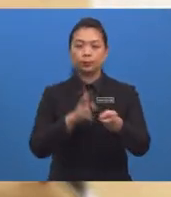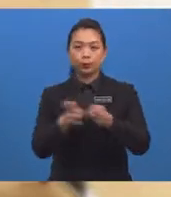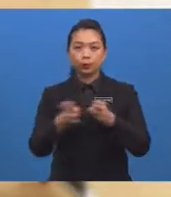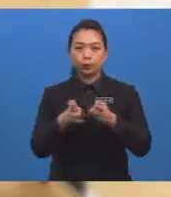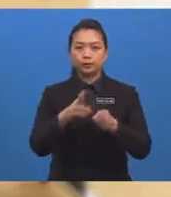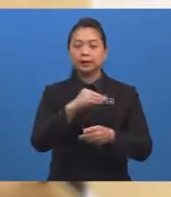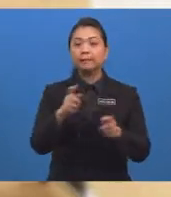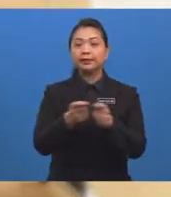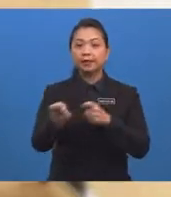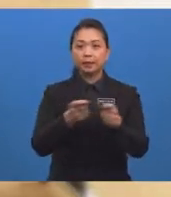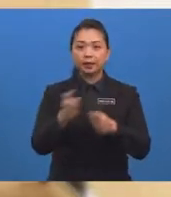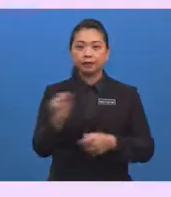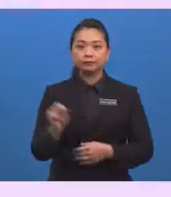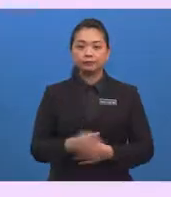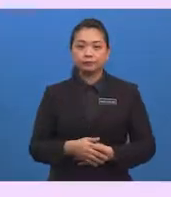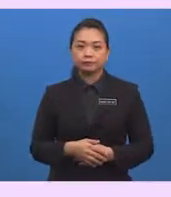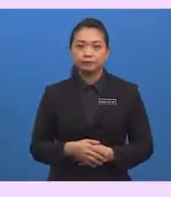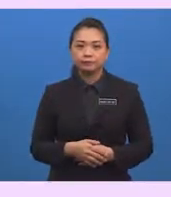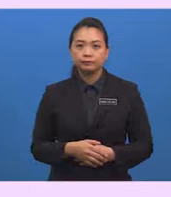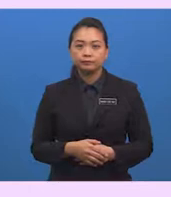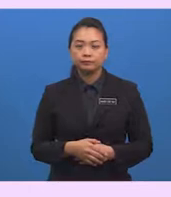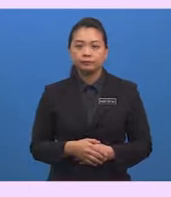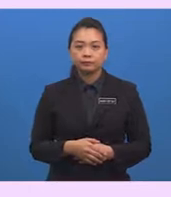dan pentadbiran.